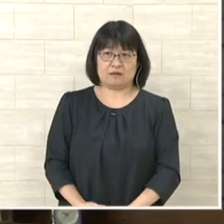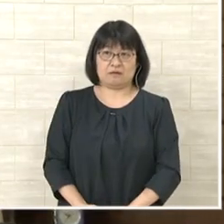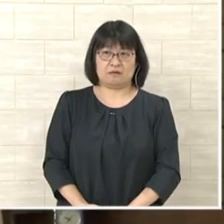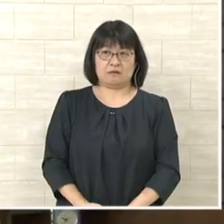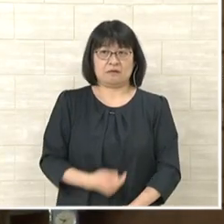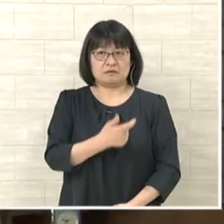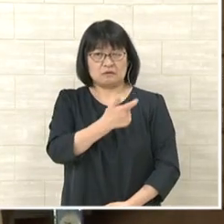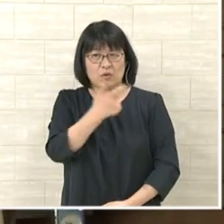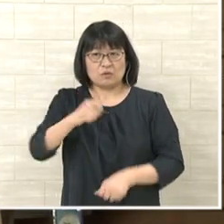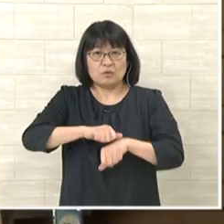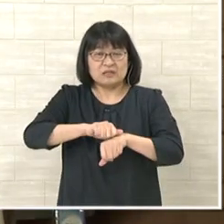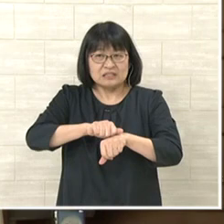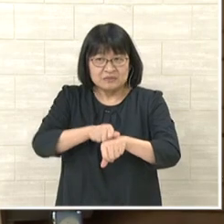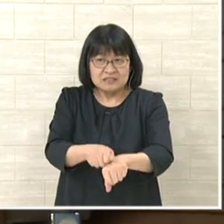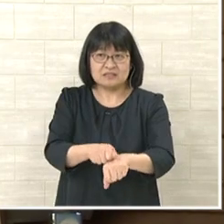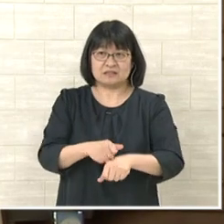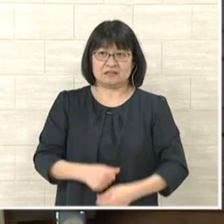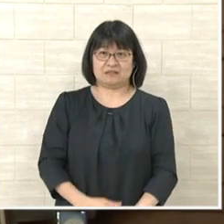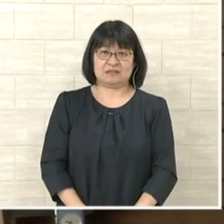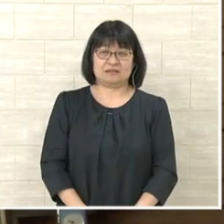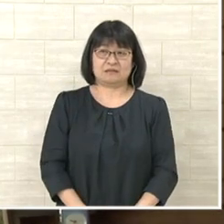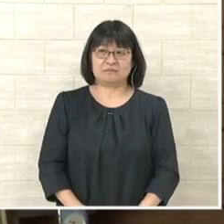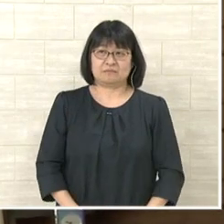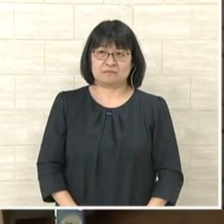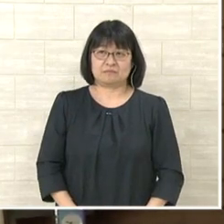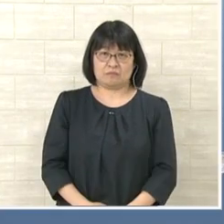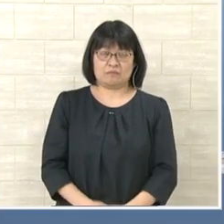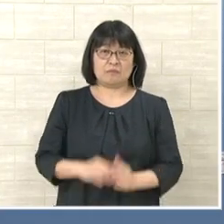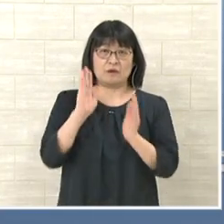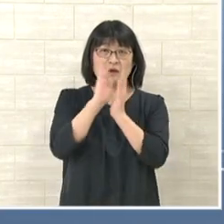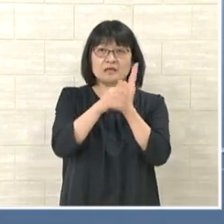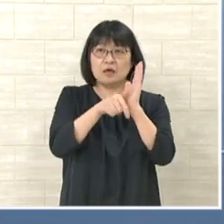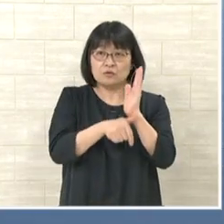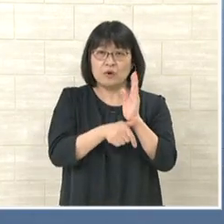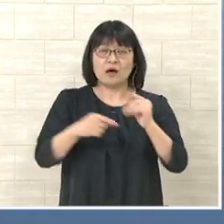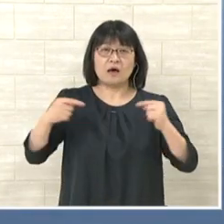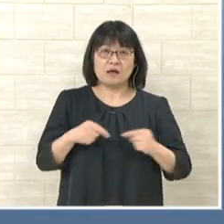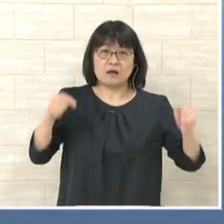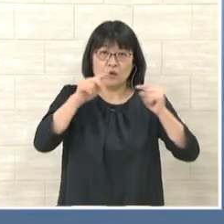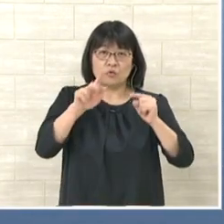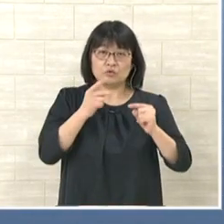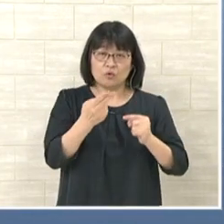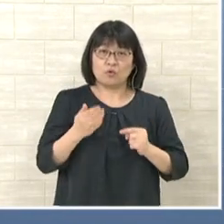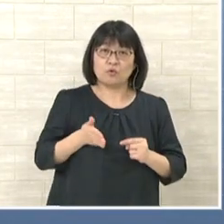当厳しい状態になってきてるんです。 政